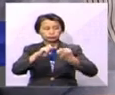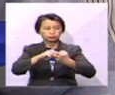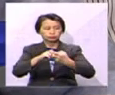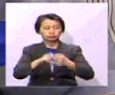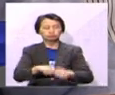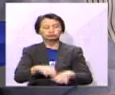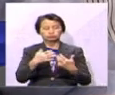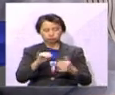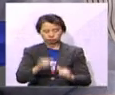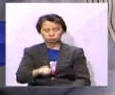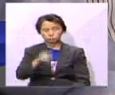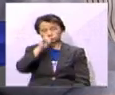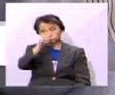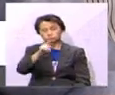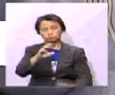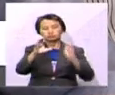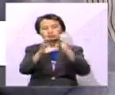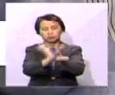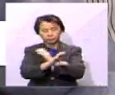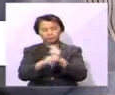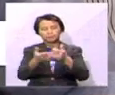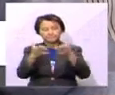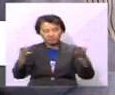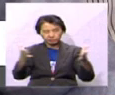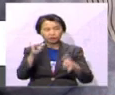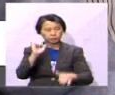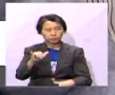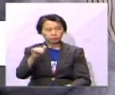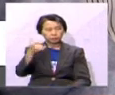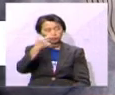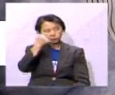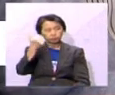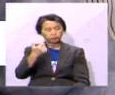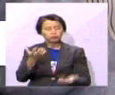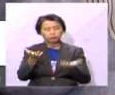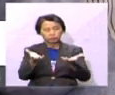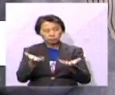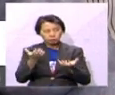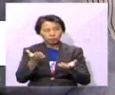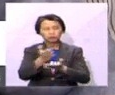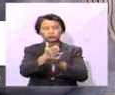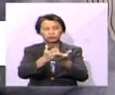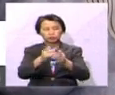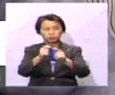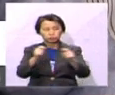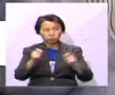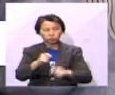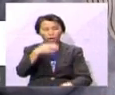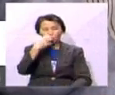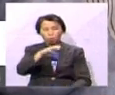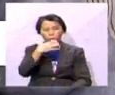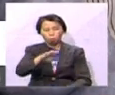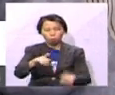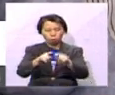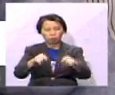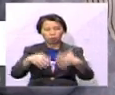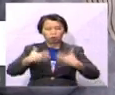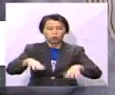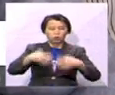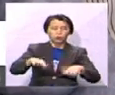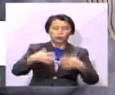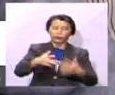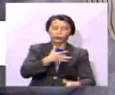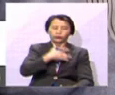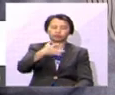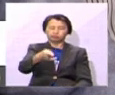Sudah tentulah cabarannya besar jugalah sebab nak ada setengah-setengah tempat tu hotspot lah, kawasan-kawasan hotspot.